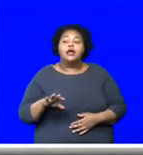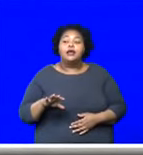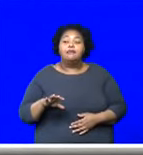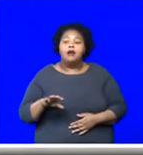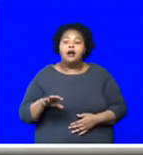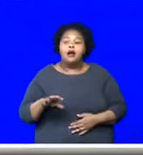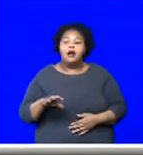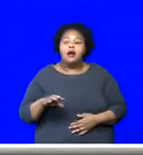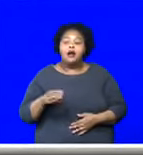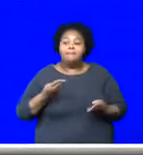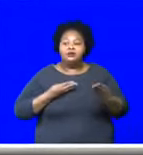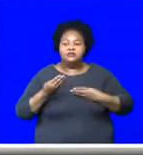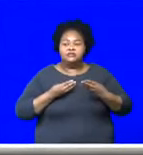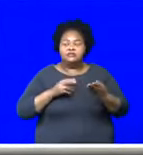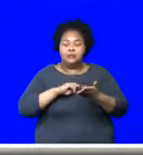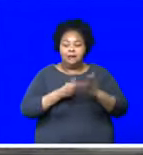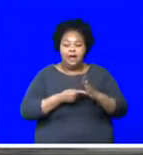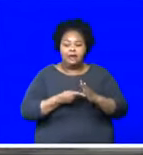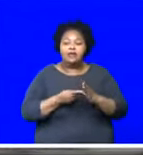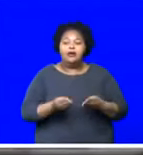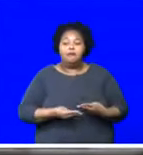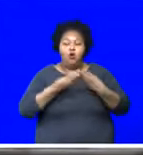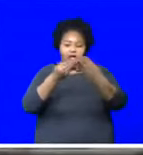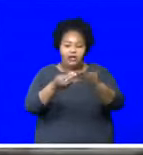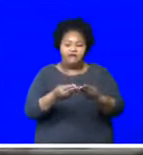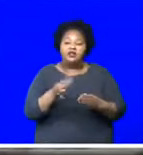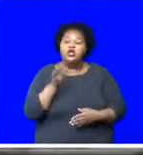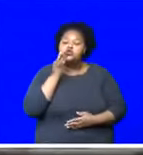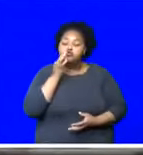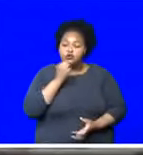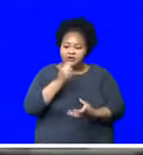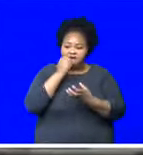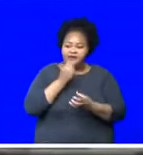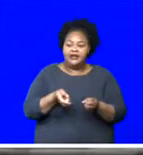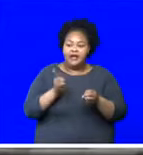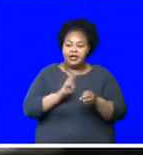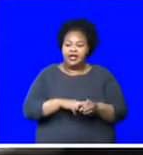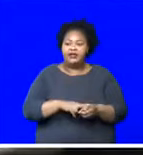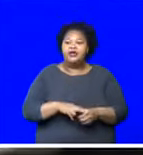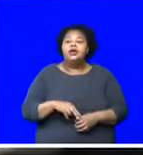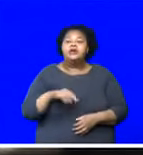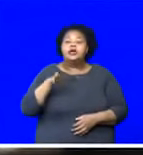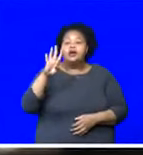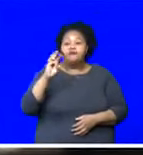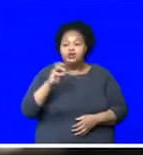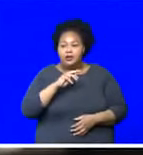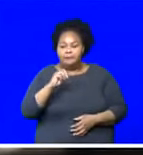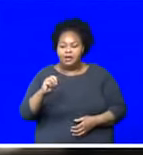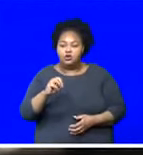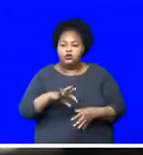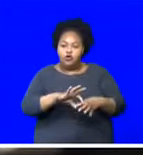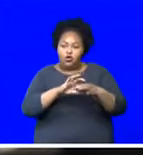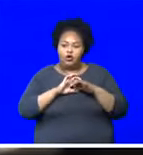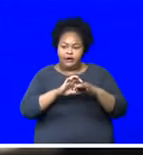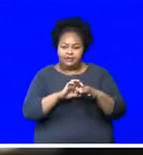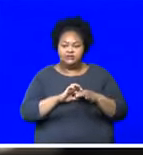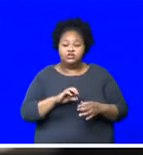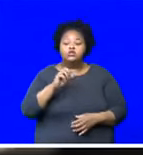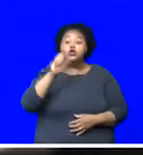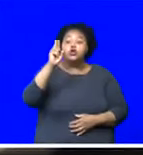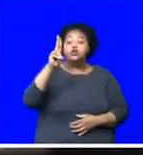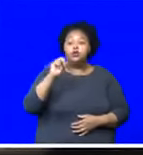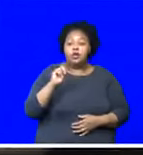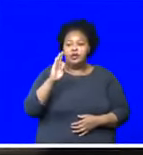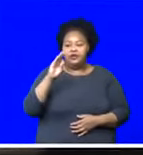pitcha ka fincorp kwendela kokuthi phela ba connect for lalisido lomelele inhlangano ye United